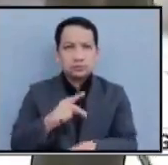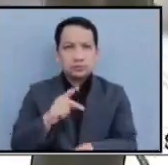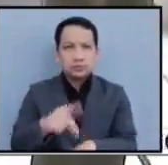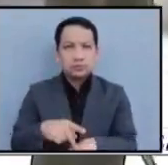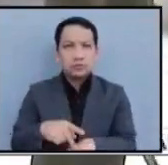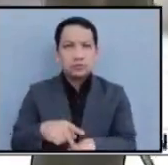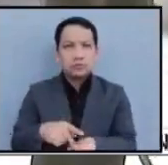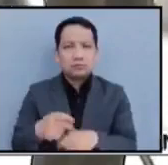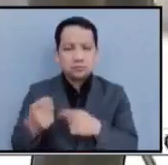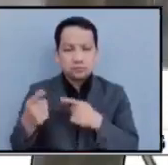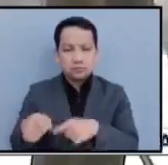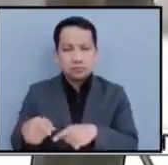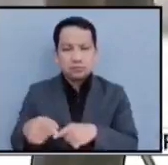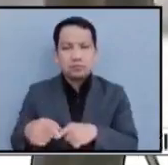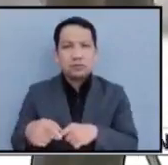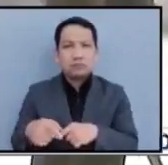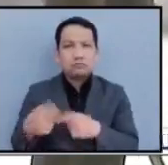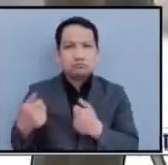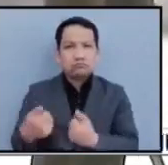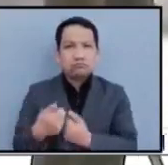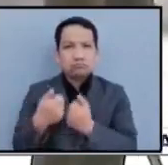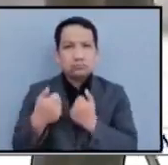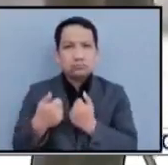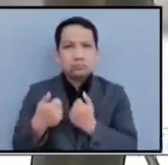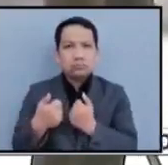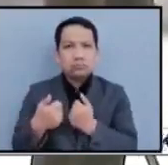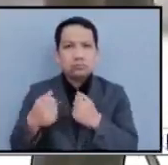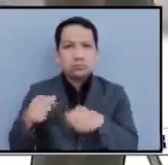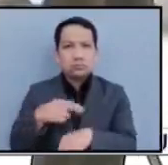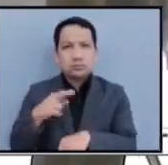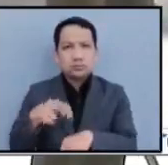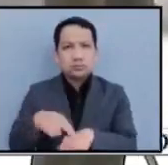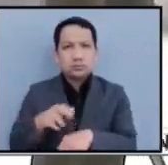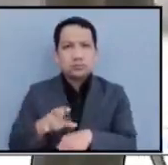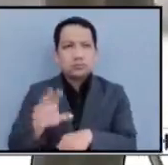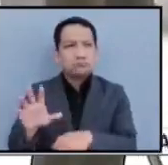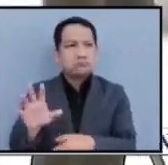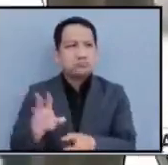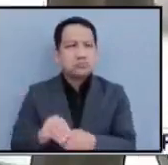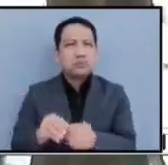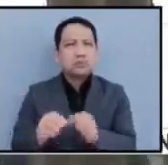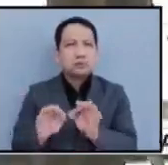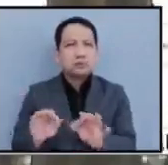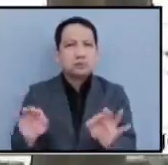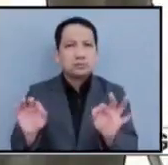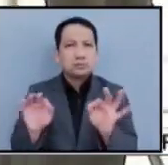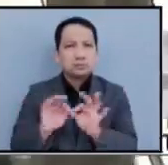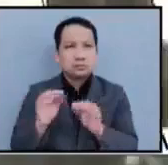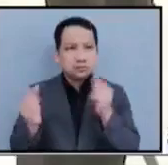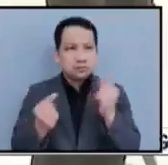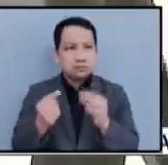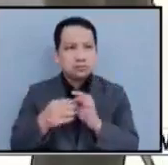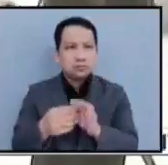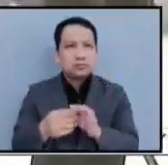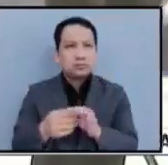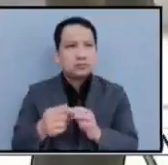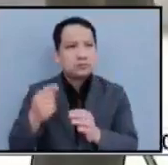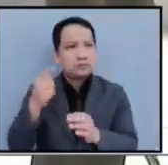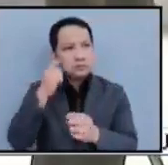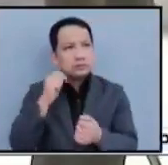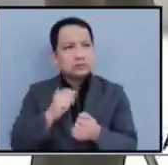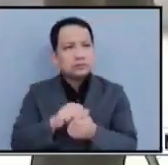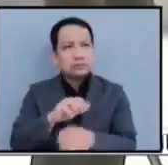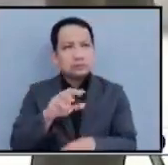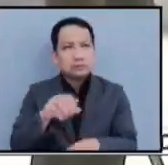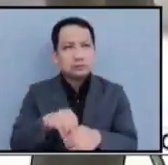tumitinding geopolitical challenges sa rehiyon, ayon sa mga eksperto, dapat itong ikonsidera ng Pilipinas, lalo na't mahalaga ang